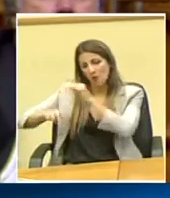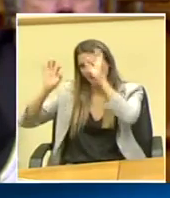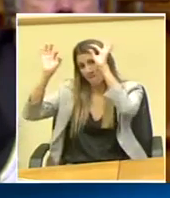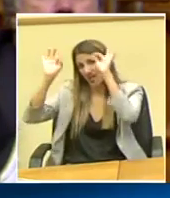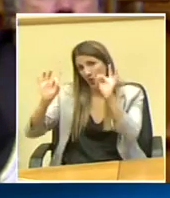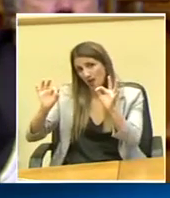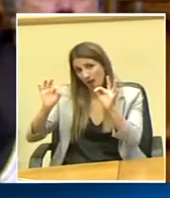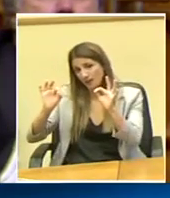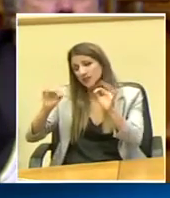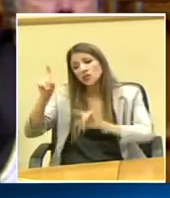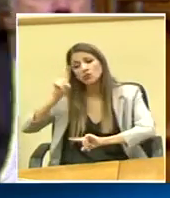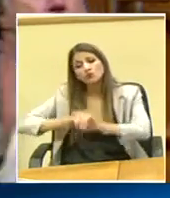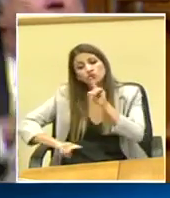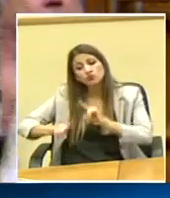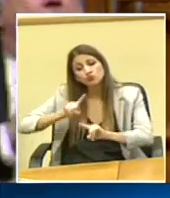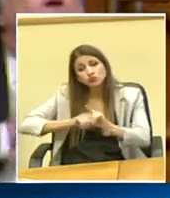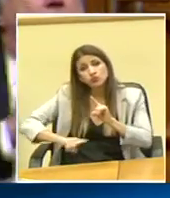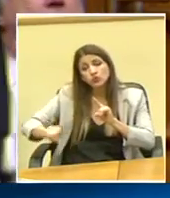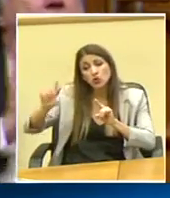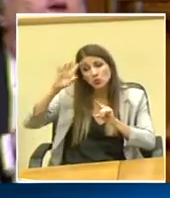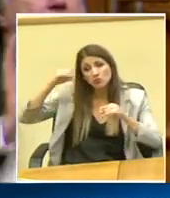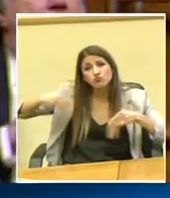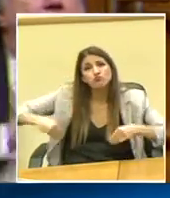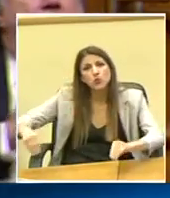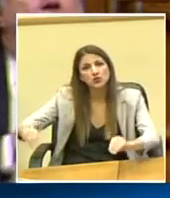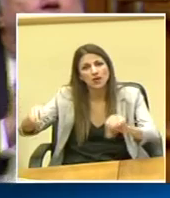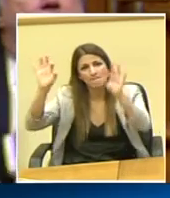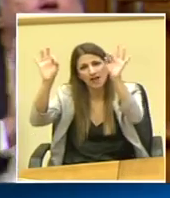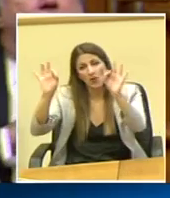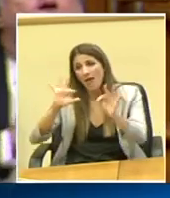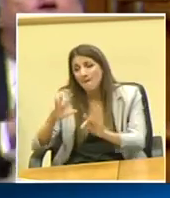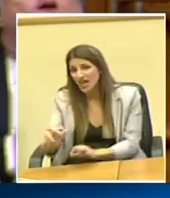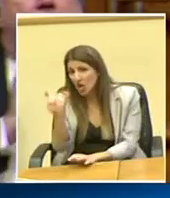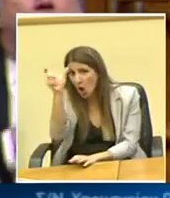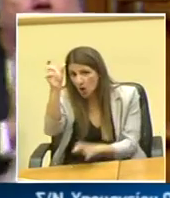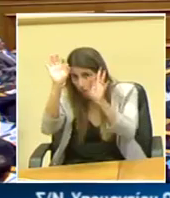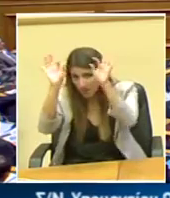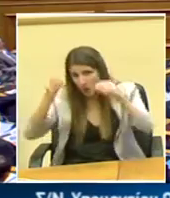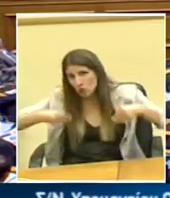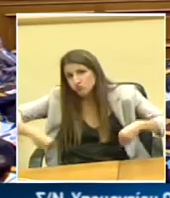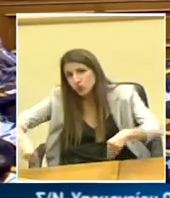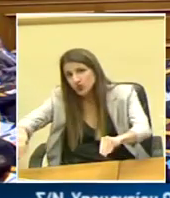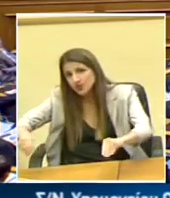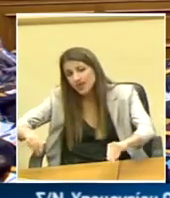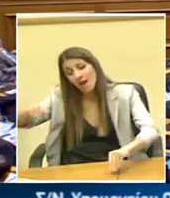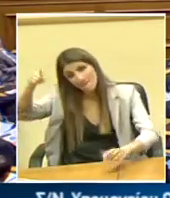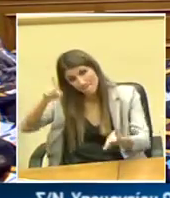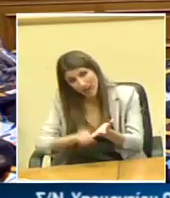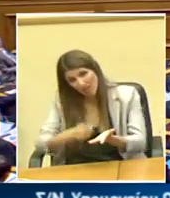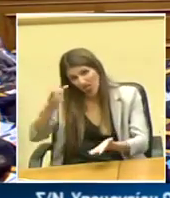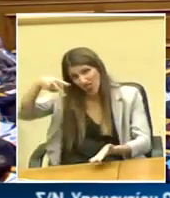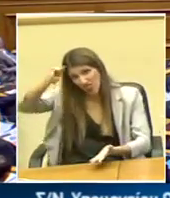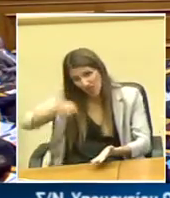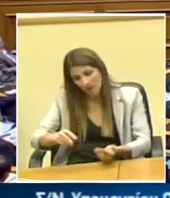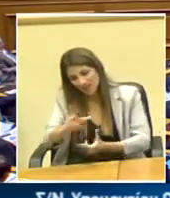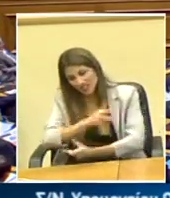της, και ποιος κάποτε παρέδιδε ακόμα και το όνομα Μακεδονία για εσωτερική χρήση. Όλα θα τα πούμε. Δεν πρόκειται να